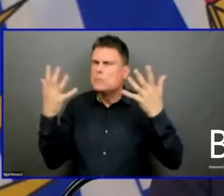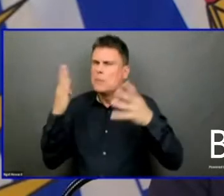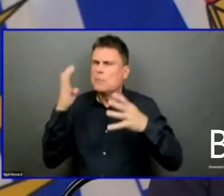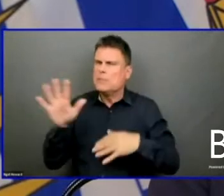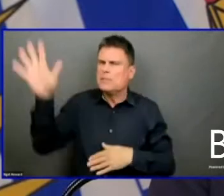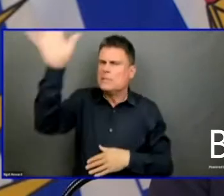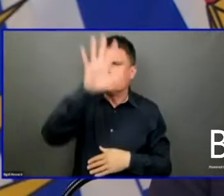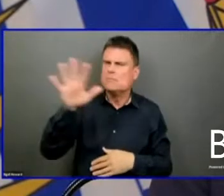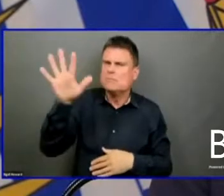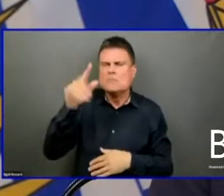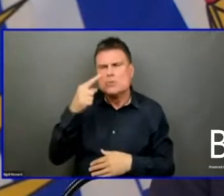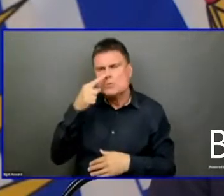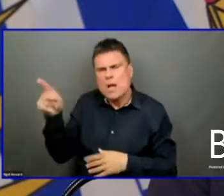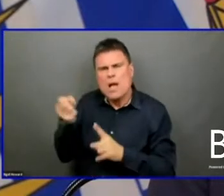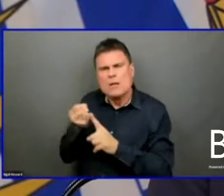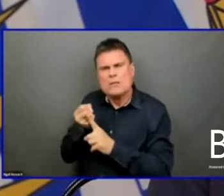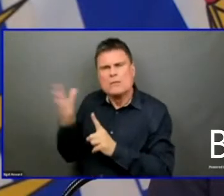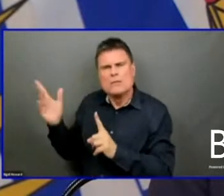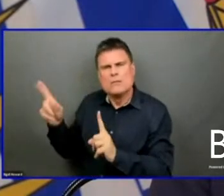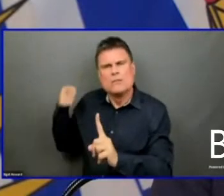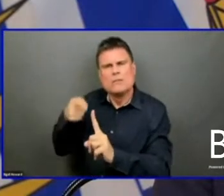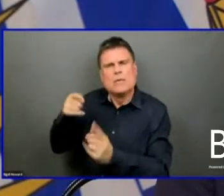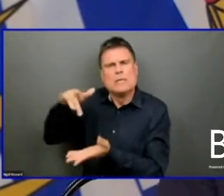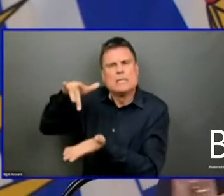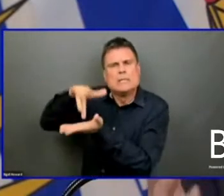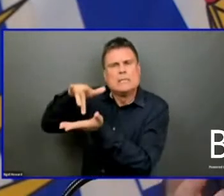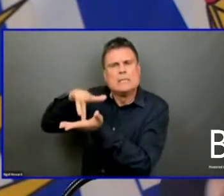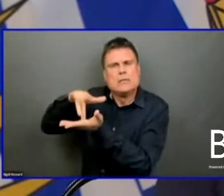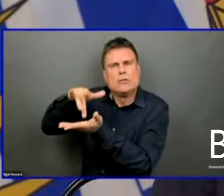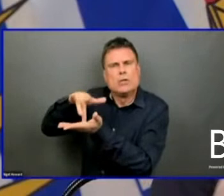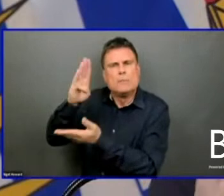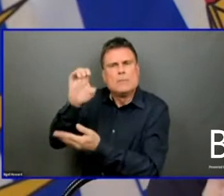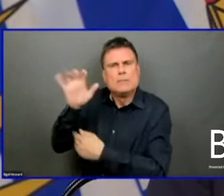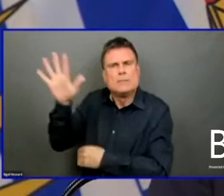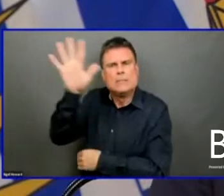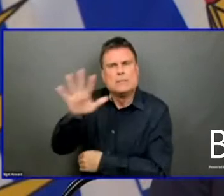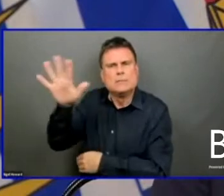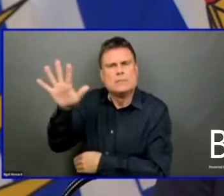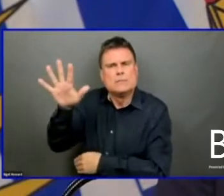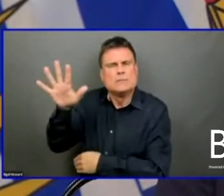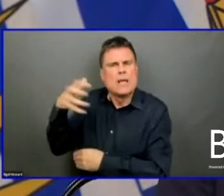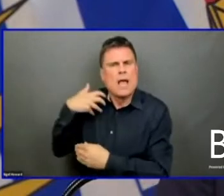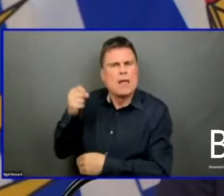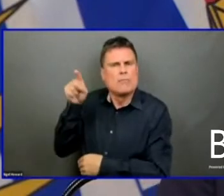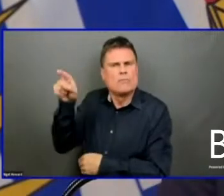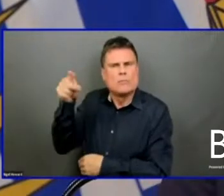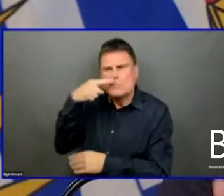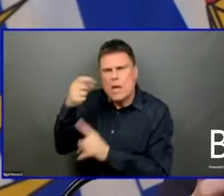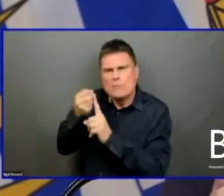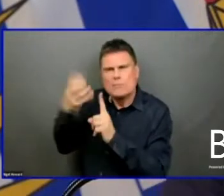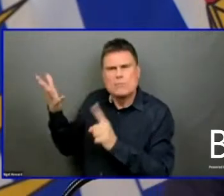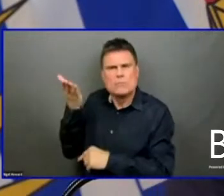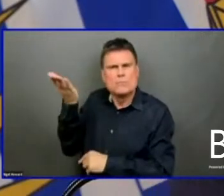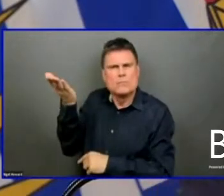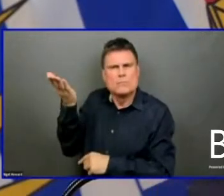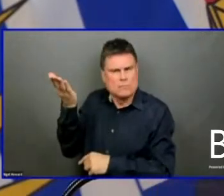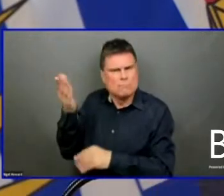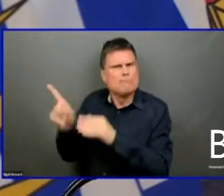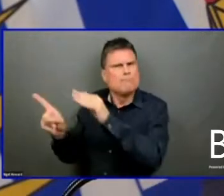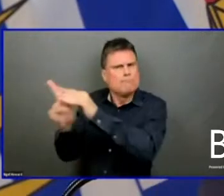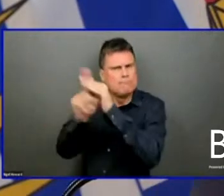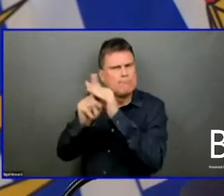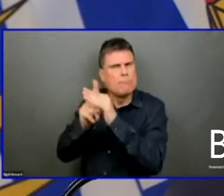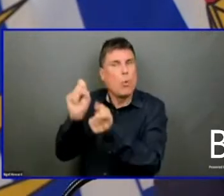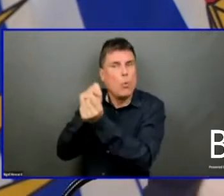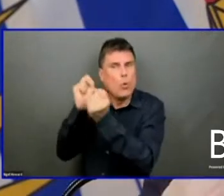health? 那么他说内陆的工作场所的变异体的传播情况你没有说因为我刚才说了他